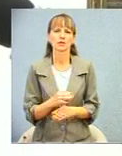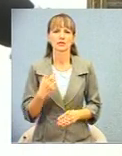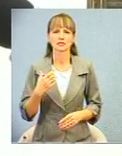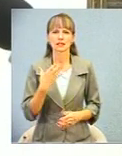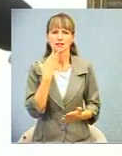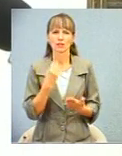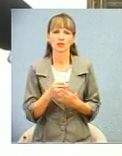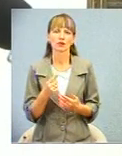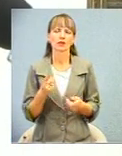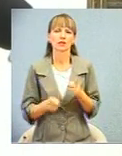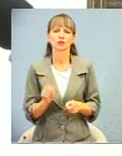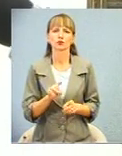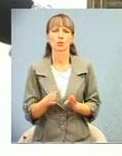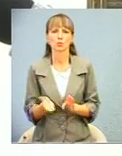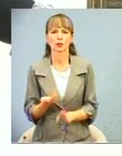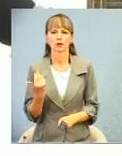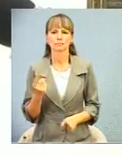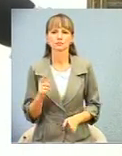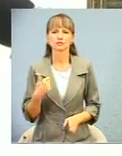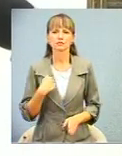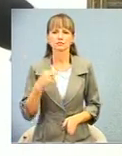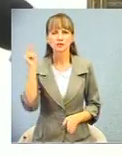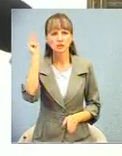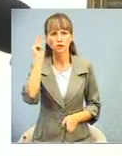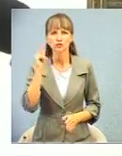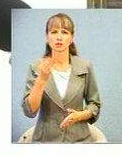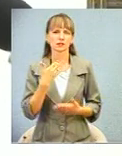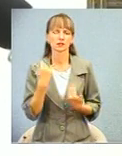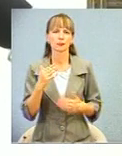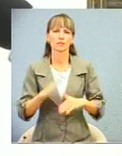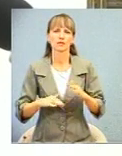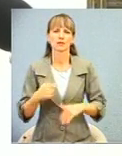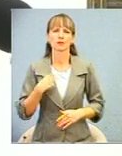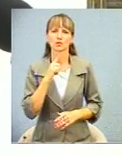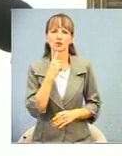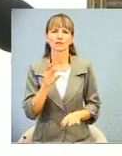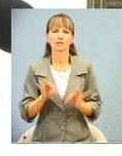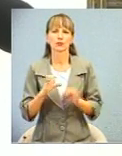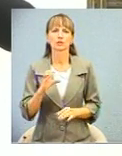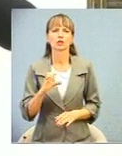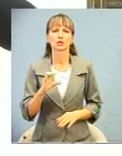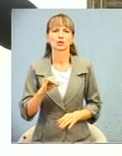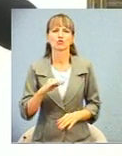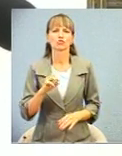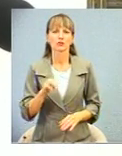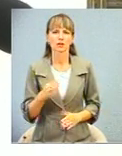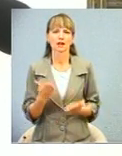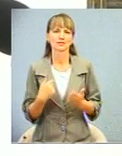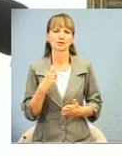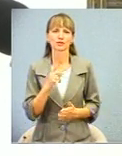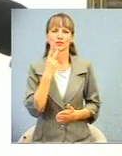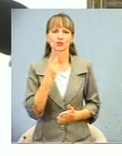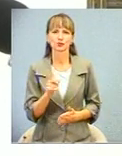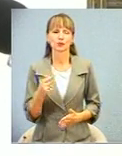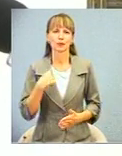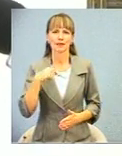иногда что-то убираю. Ну, потому что я не училась нигде профессионально, мне довольно сложно вот выбрать сюжет. Но если я вот что-то вижу такое,